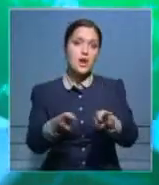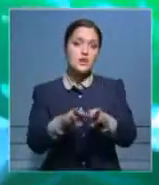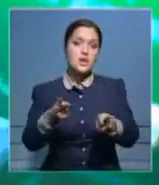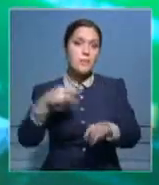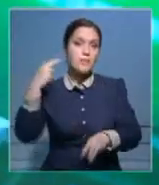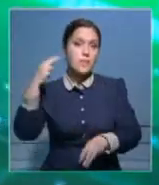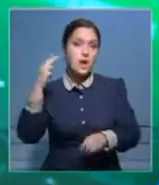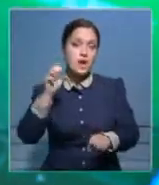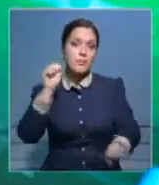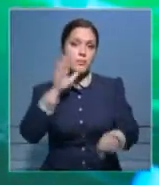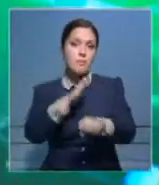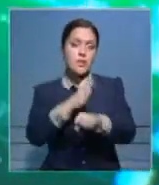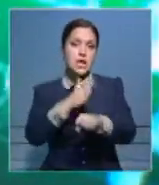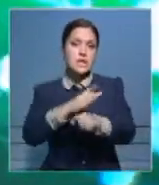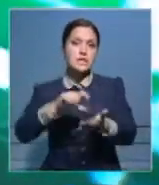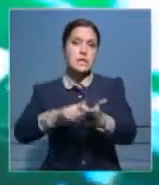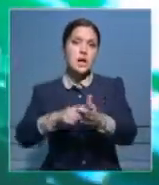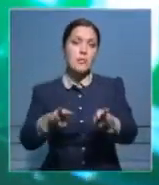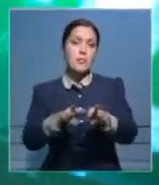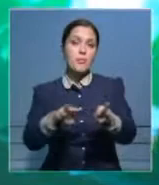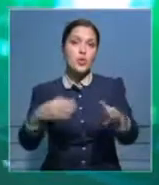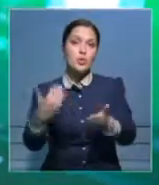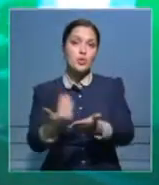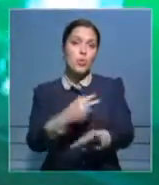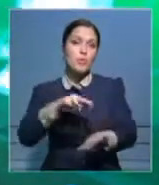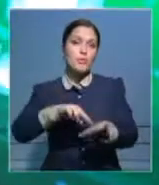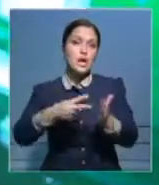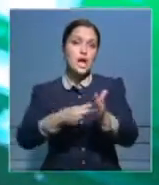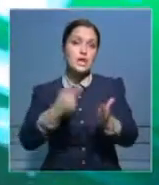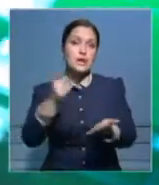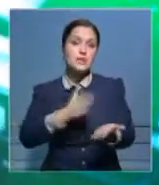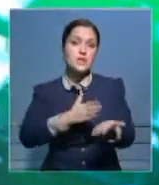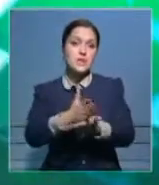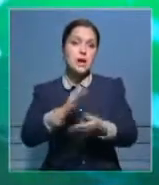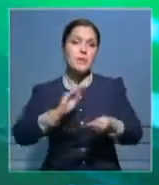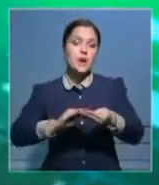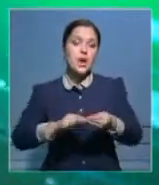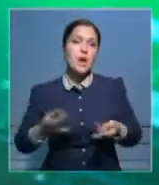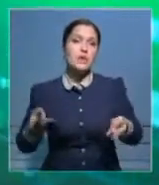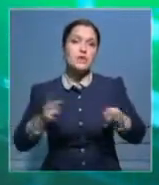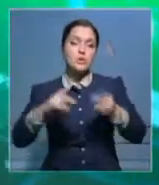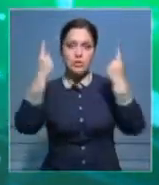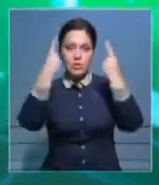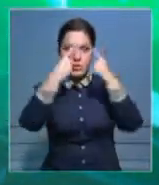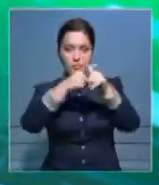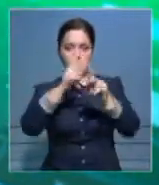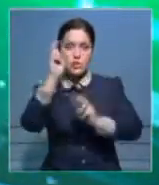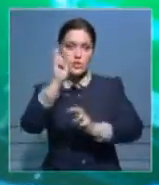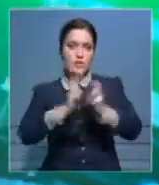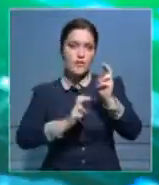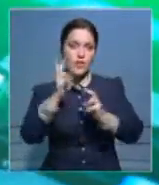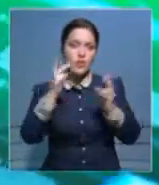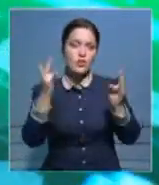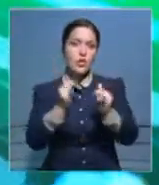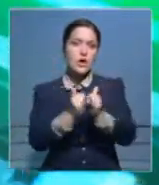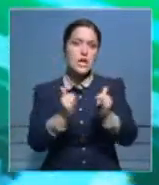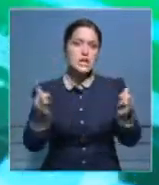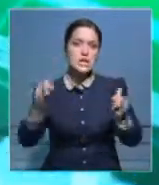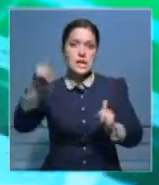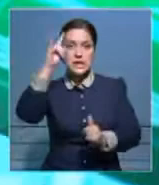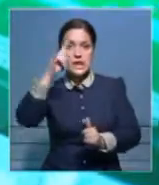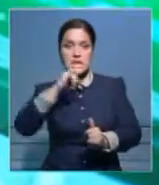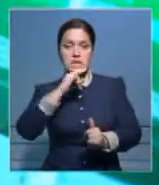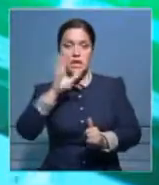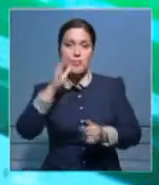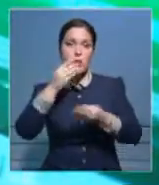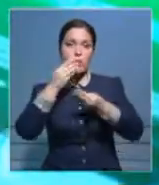глава государства поставил перед Кабмином новые задачи. Одним из направлений по-прежнему остается индустриально-инновационное развитие страны. Акцент сделан